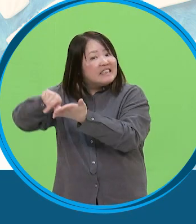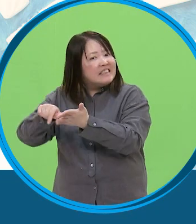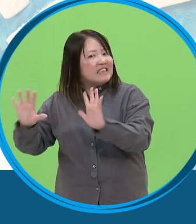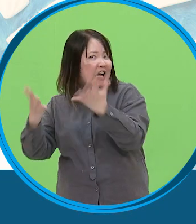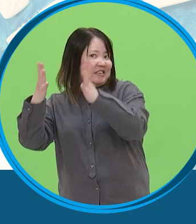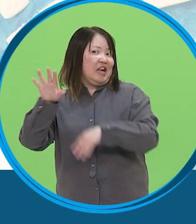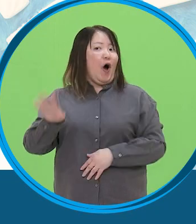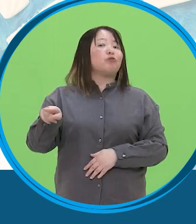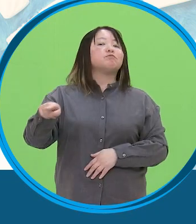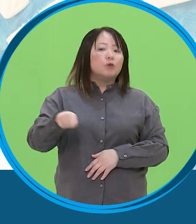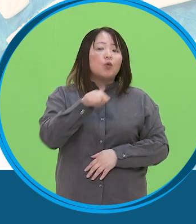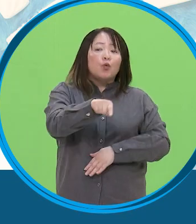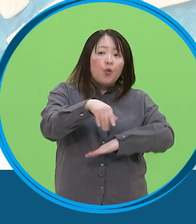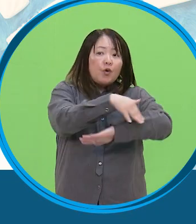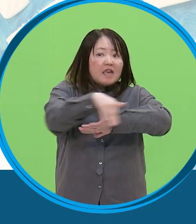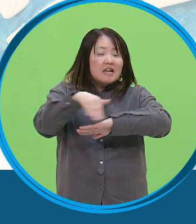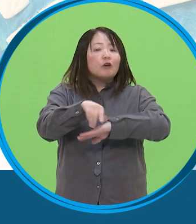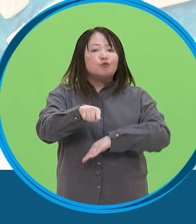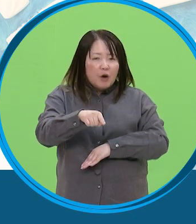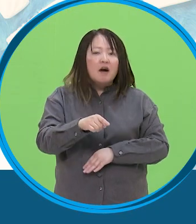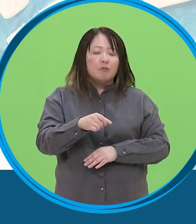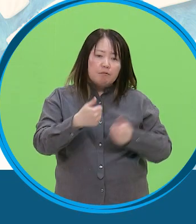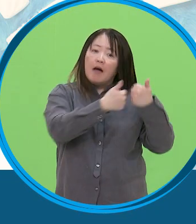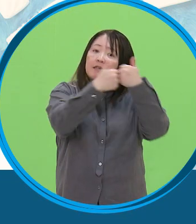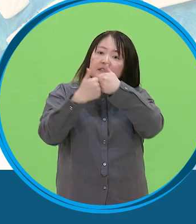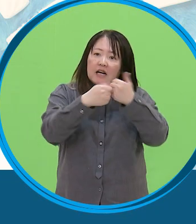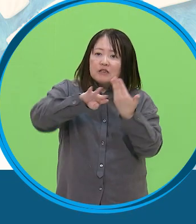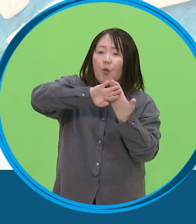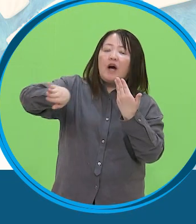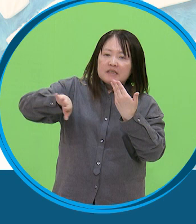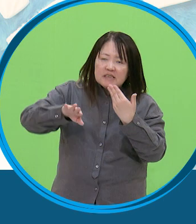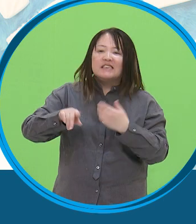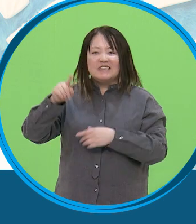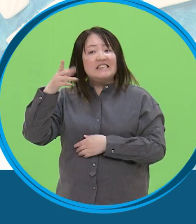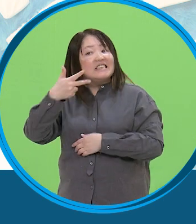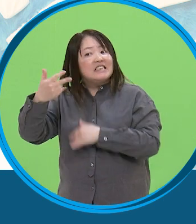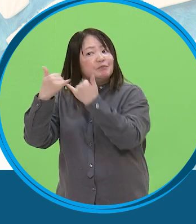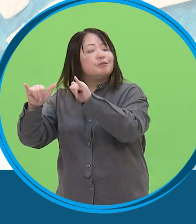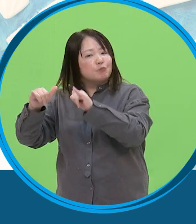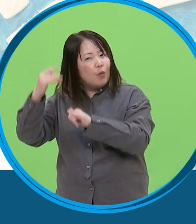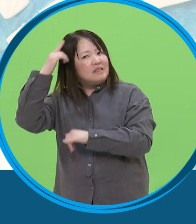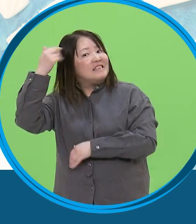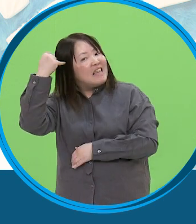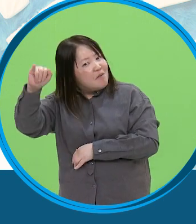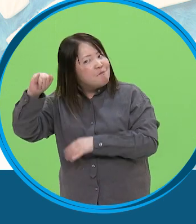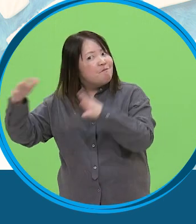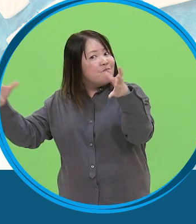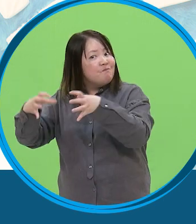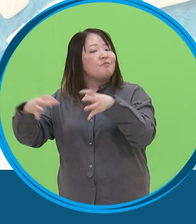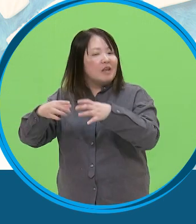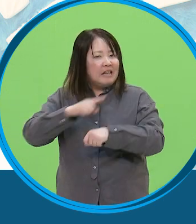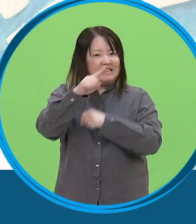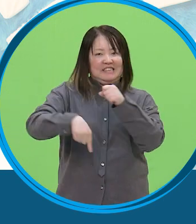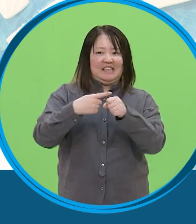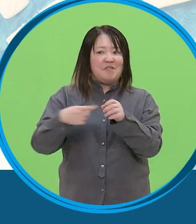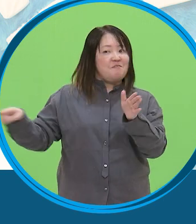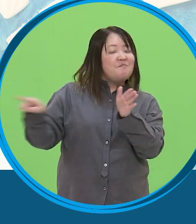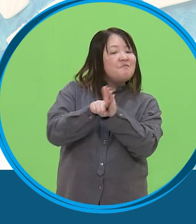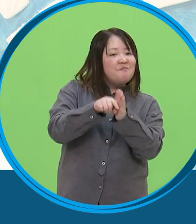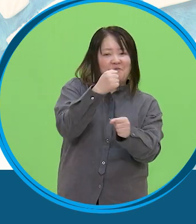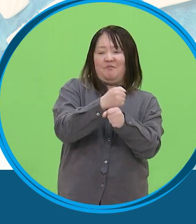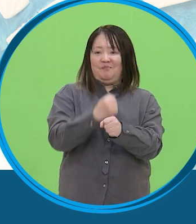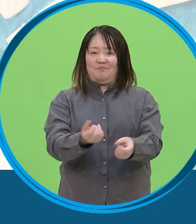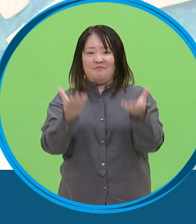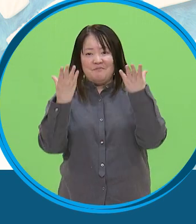発展、その道筋を示した観光振興計画は、多くの議論だけでなく市民からの意見公募も行